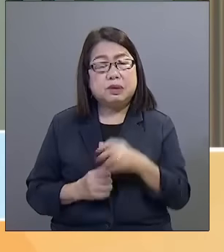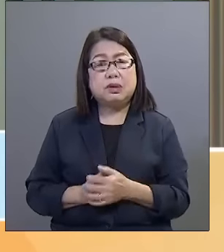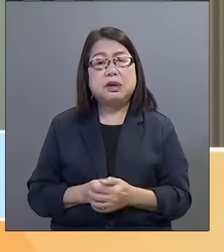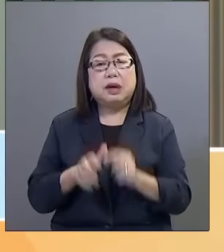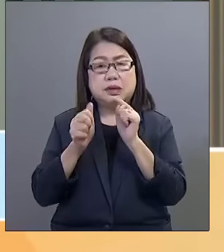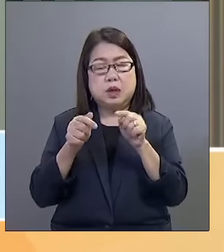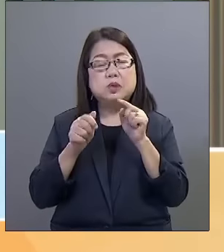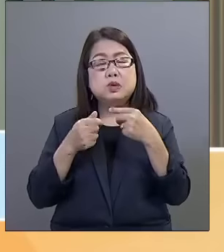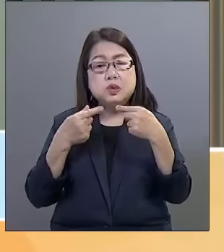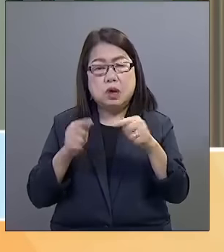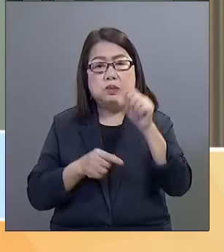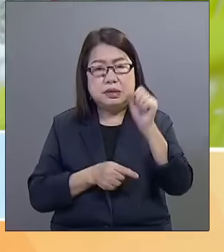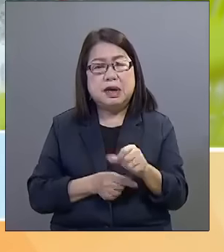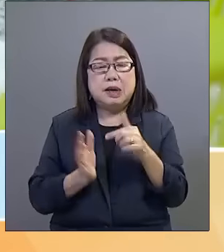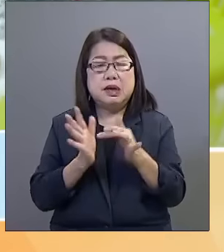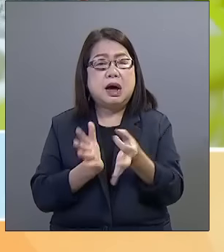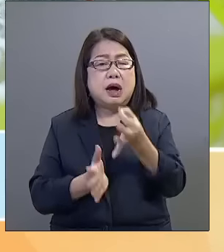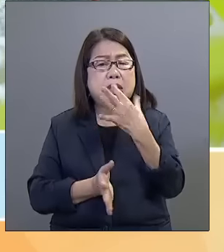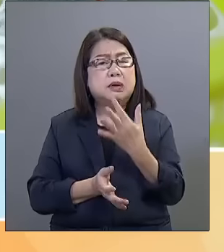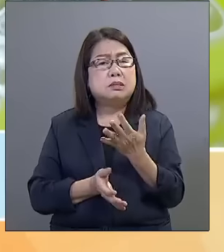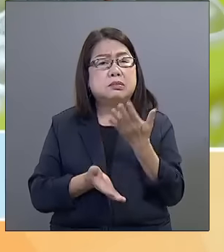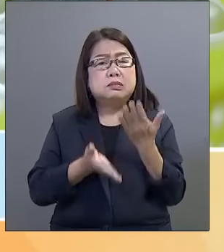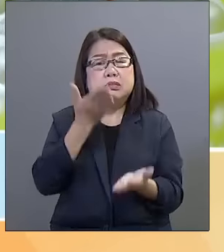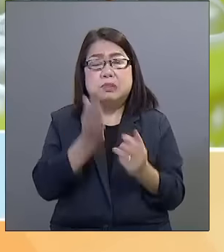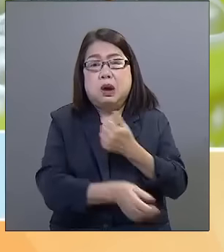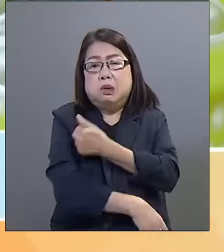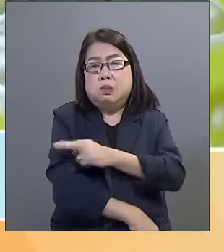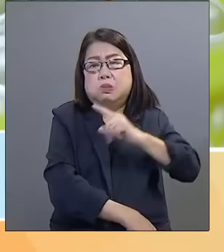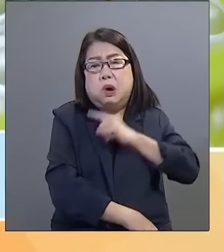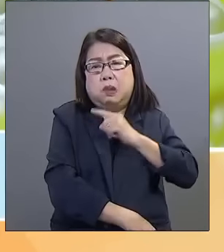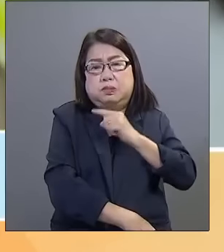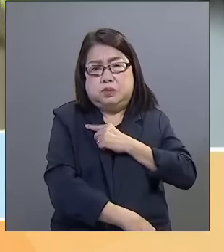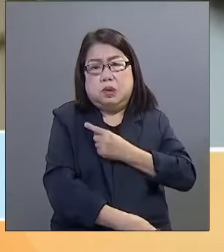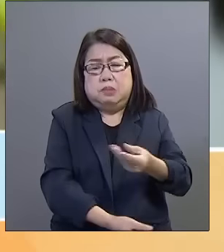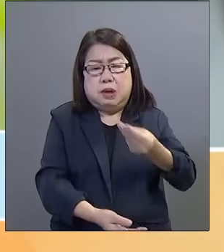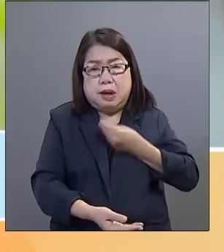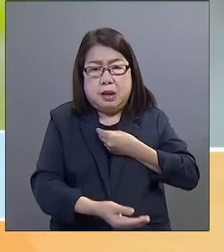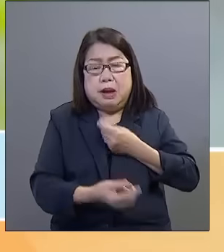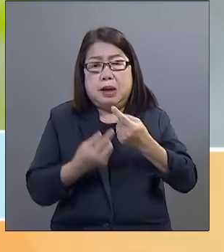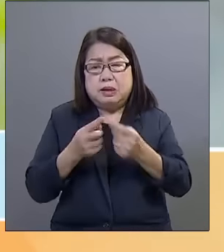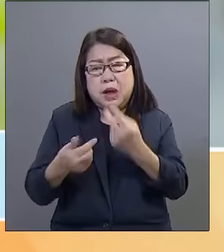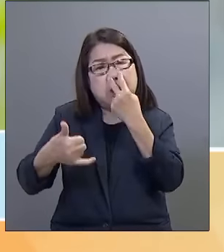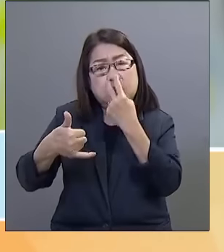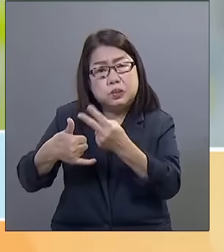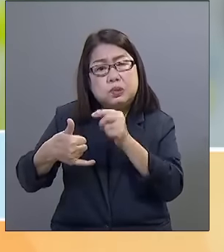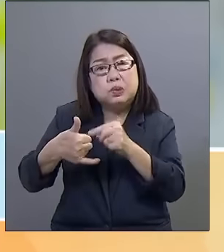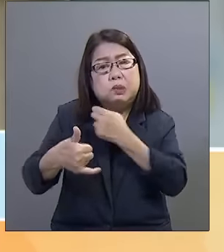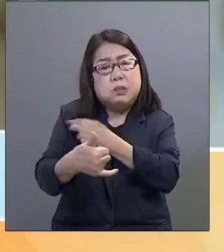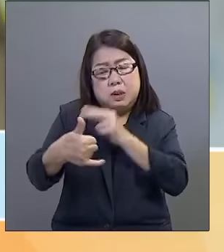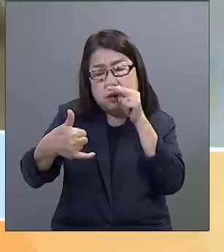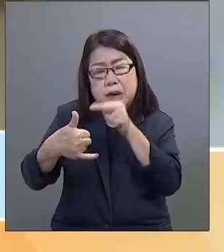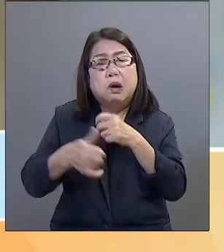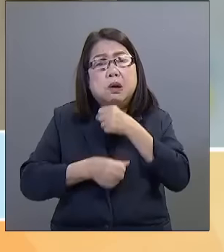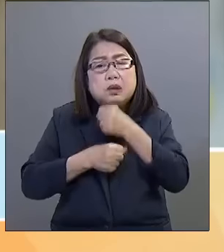ใช่ครับคืออันนี้แล้วแต่ดุลพินิจของแพทย์ฮะสมมติเรามาแล้วก็เป็นกลุ่มเปราะบางเขาร่างกายเข